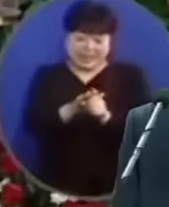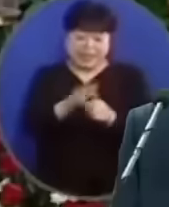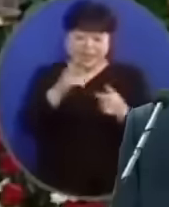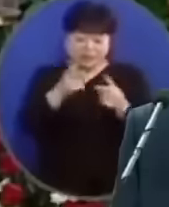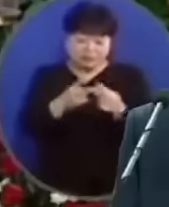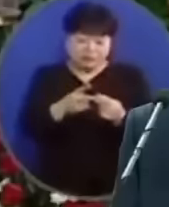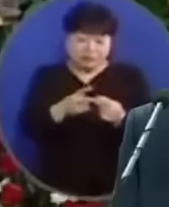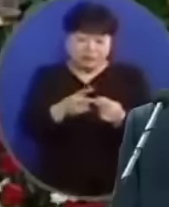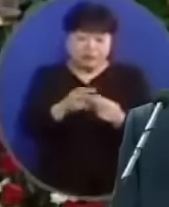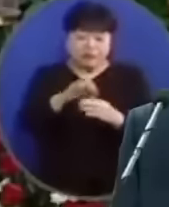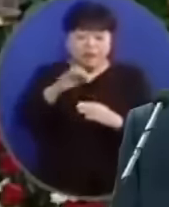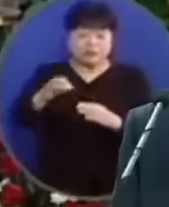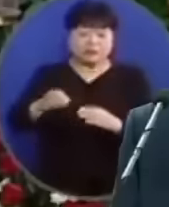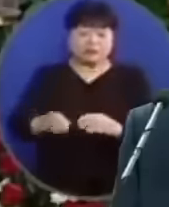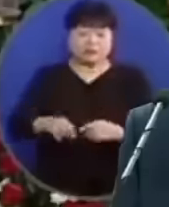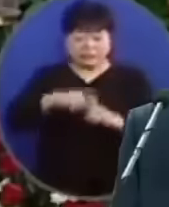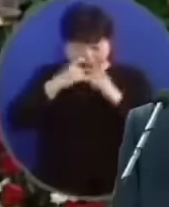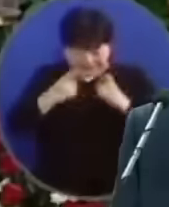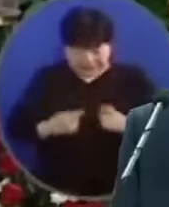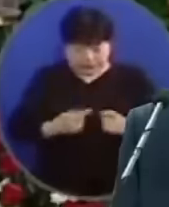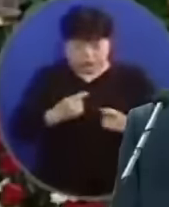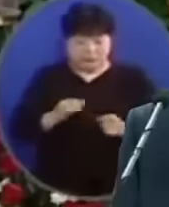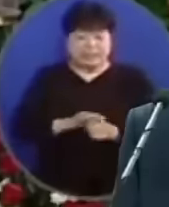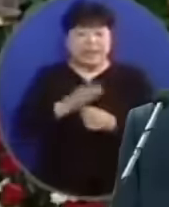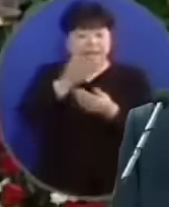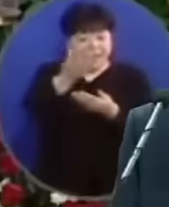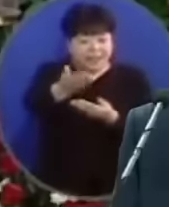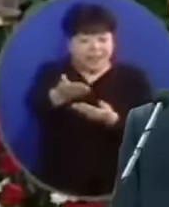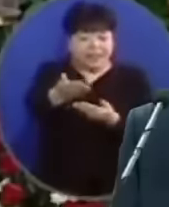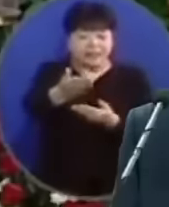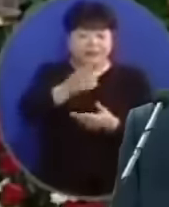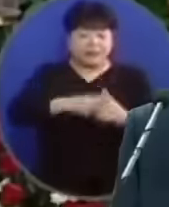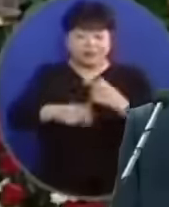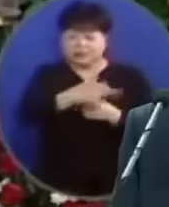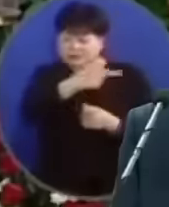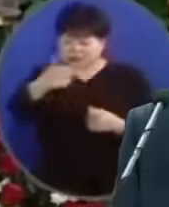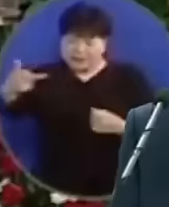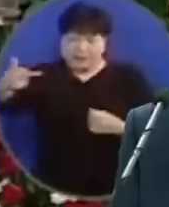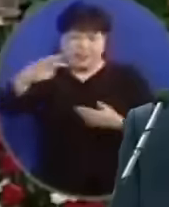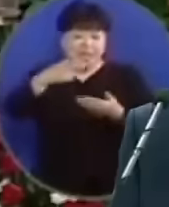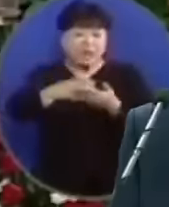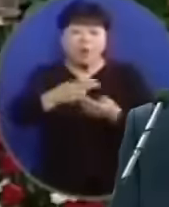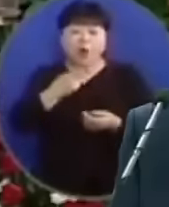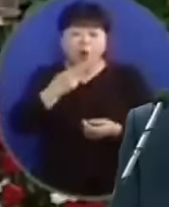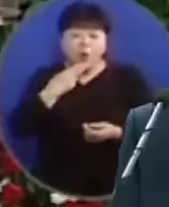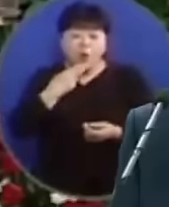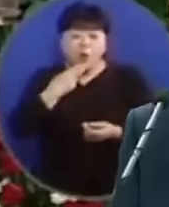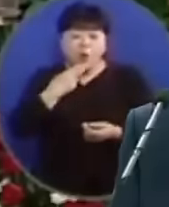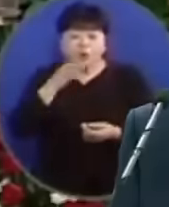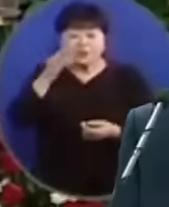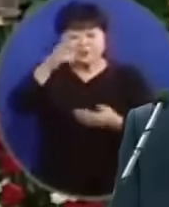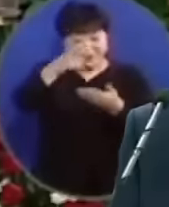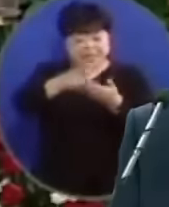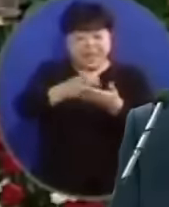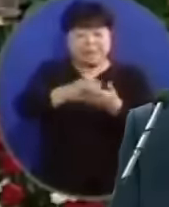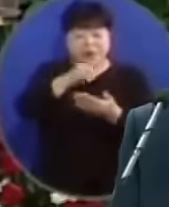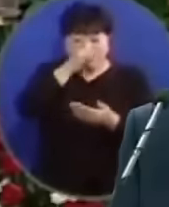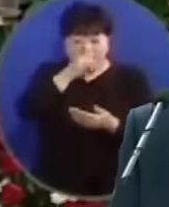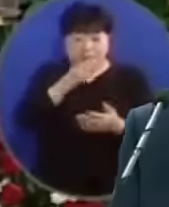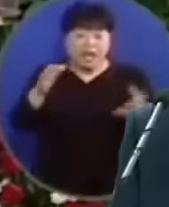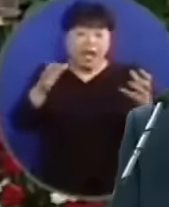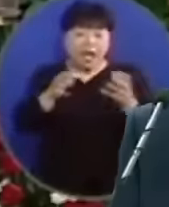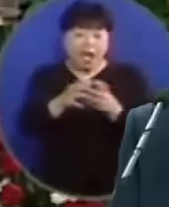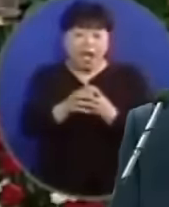둘째는 이것이니 내 이웃을 내 자신과 같이 사랑하라 하신 것이니 이보다 더 큰 계명이 없느니라. 이런 10계명이 있지만 그것을